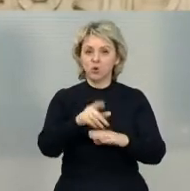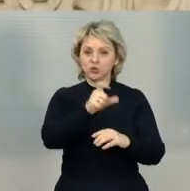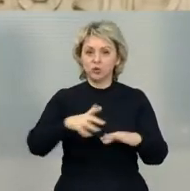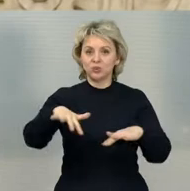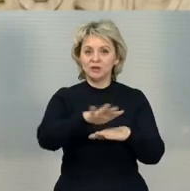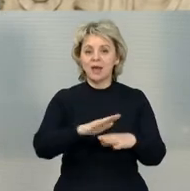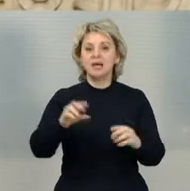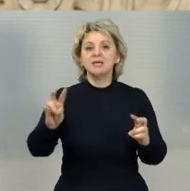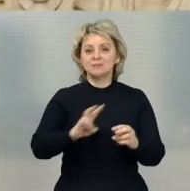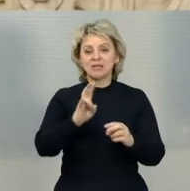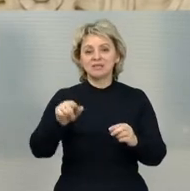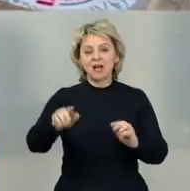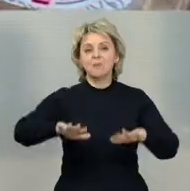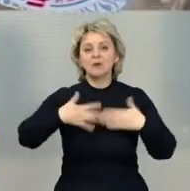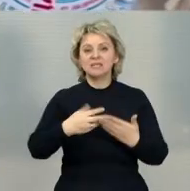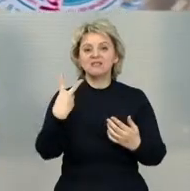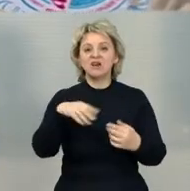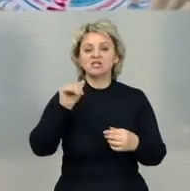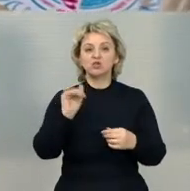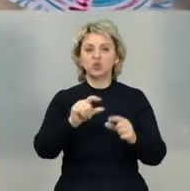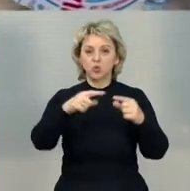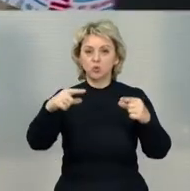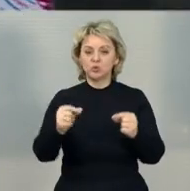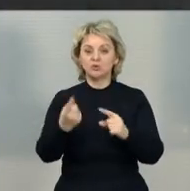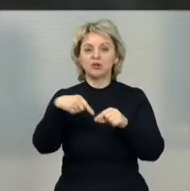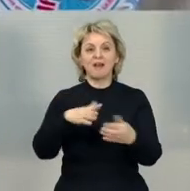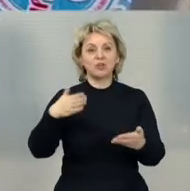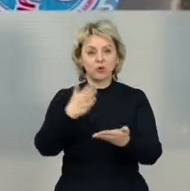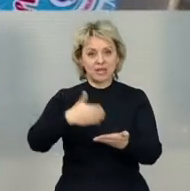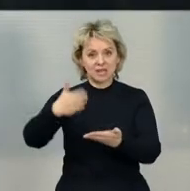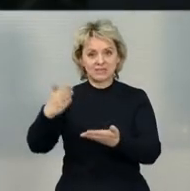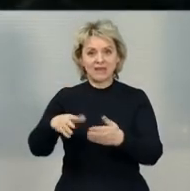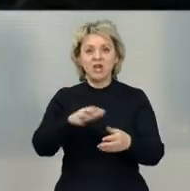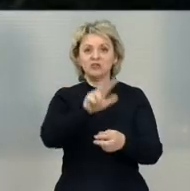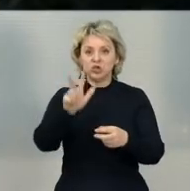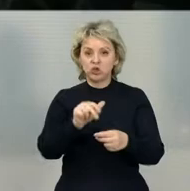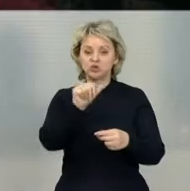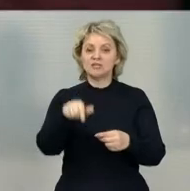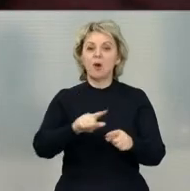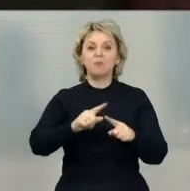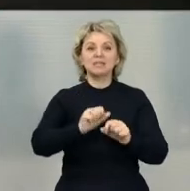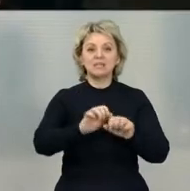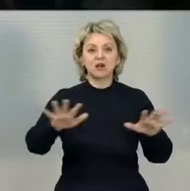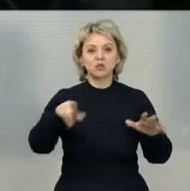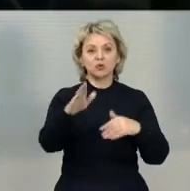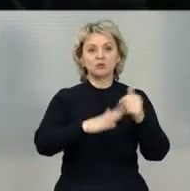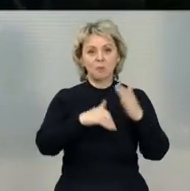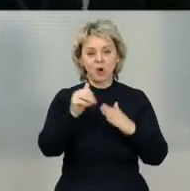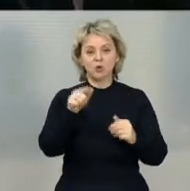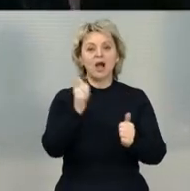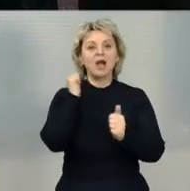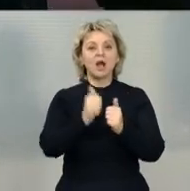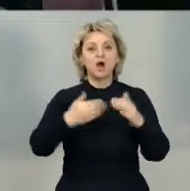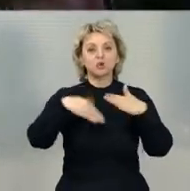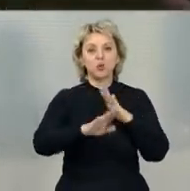пасхальным поздравлением. А 20 тысяч маленьких кусочков, которые нарезали в течение 3 часов, быстро расходятся по рукам.